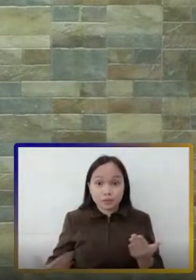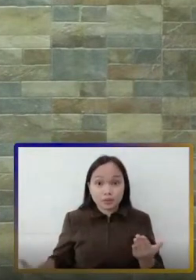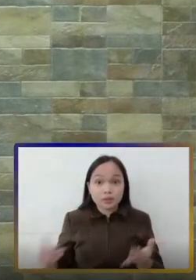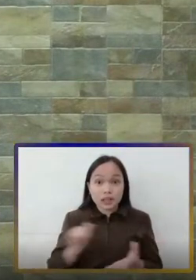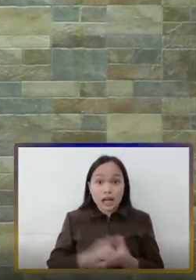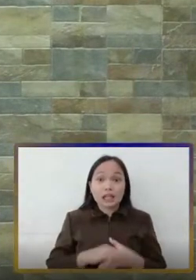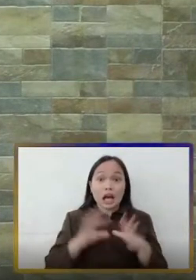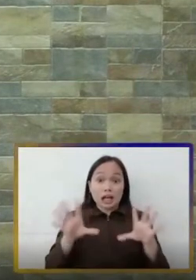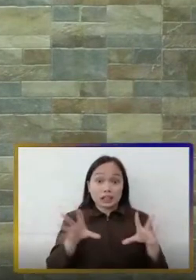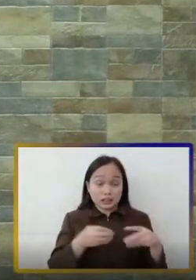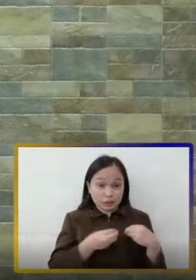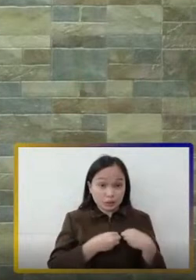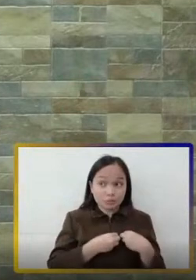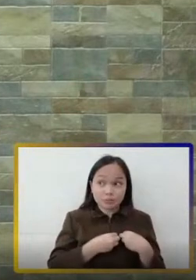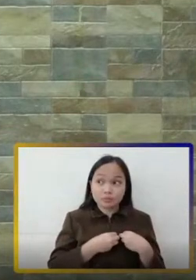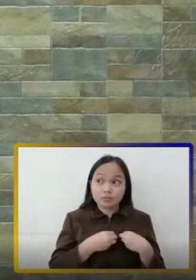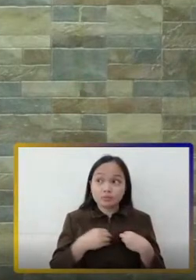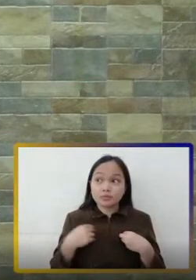magtatanggap sa atin,